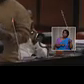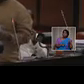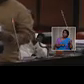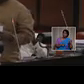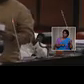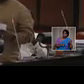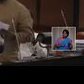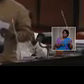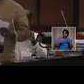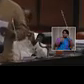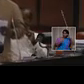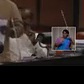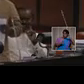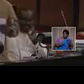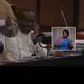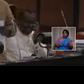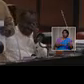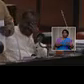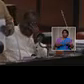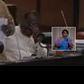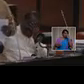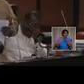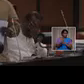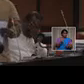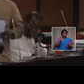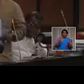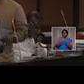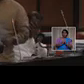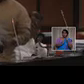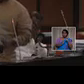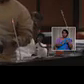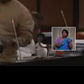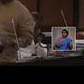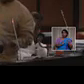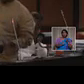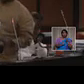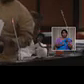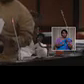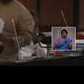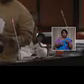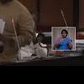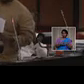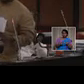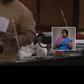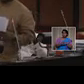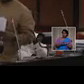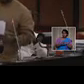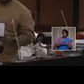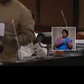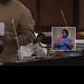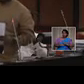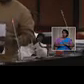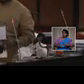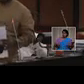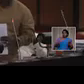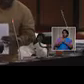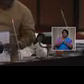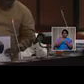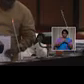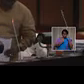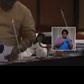மூடத்தனமான நடவடிக்கையின் காரணமாக இன்று பொருளாதாரம் அதாள பாதாளத்திற்கு சென்றிருந்தாலும் அவர் நாட்டை விட்டு